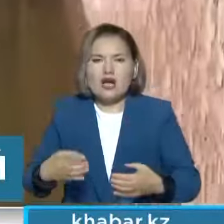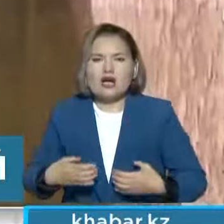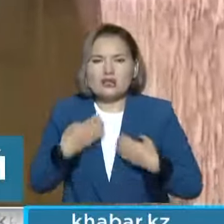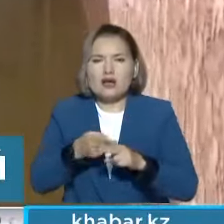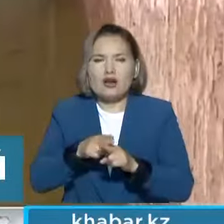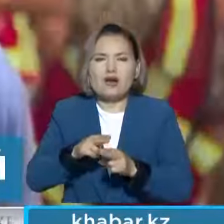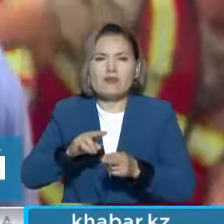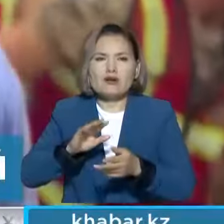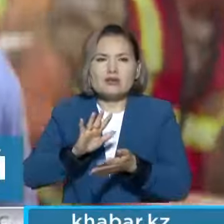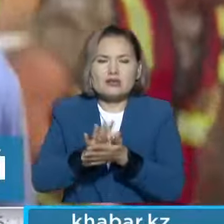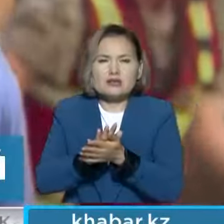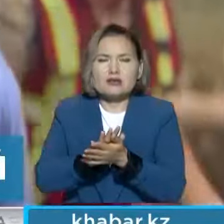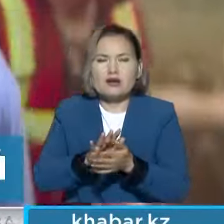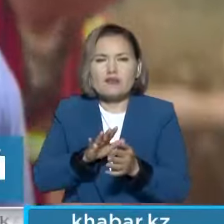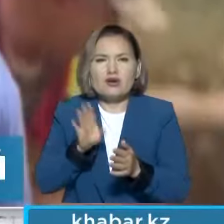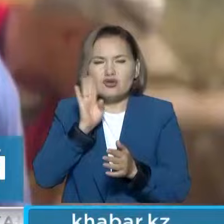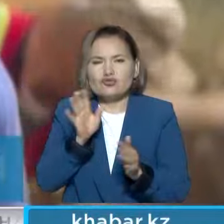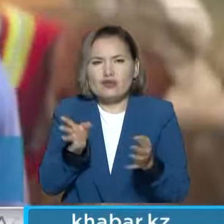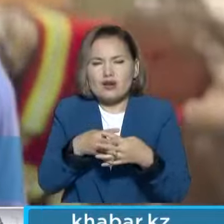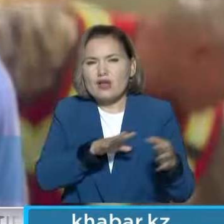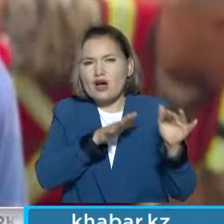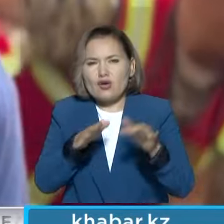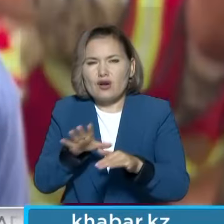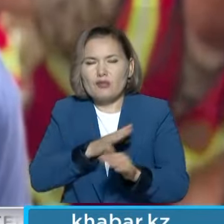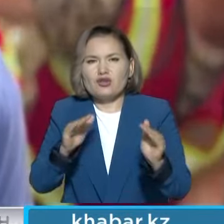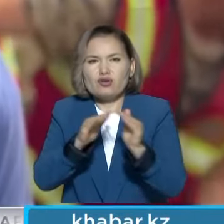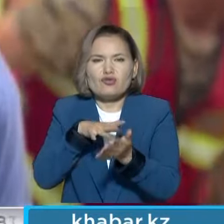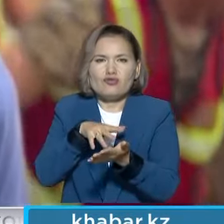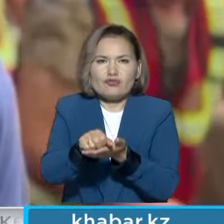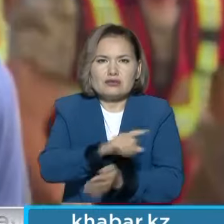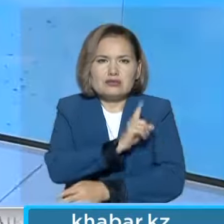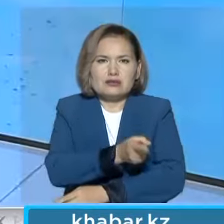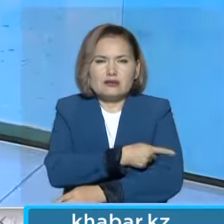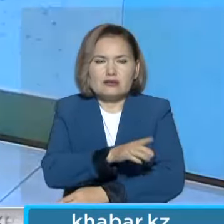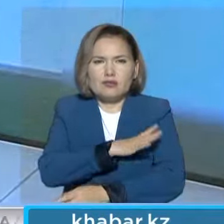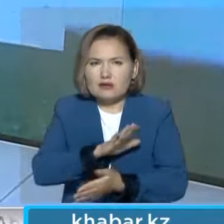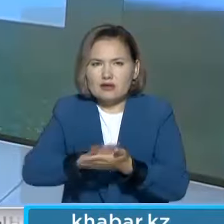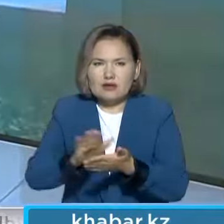лай үйімізді жайпап кеткенін көріп тұрмыз. Енді бәрін тазарту керек.